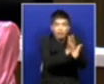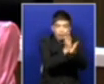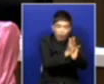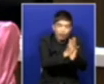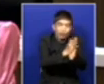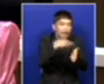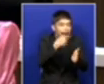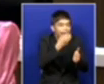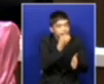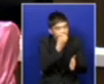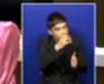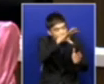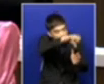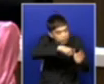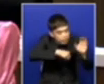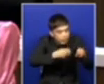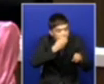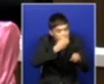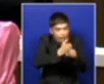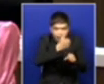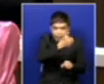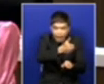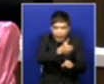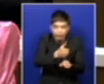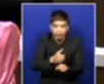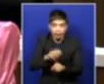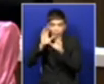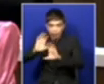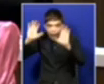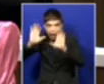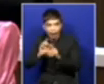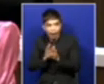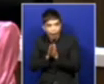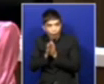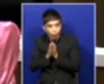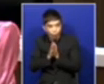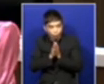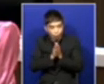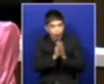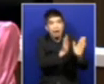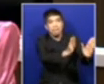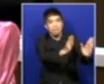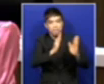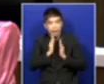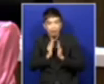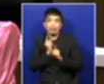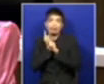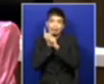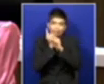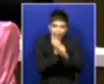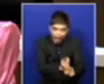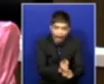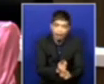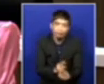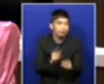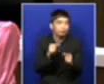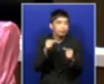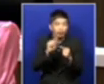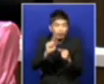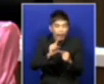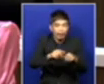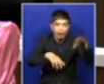ะหลายอำเภอหลายเขตทำบ้างเอาเงินจากไหนล่ะครับตั้งอยู่ในสำนักงานเขตบ้างตั้งอยู่ในที่ราช